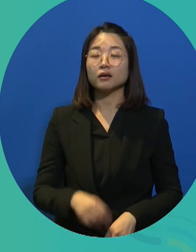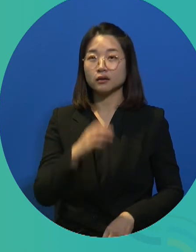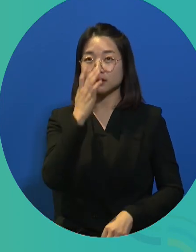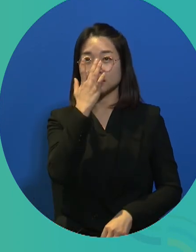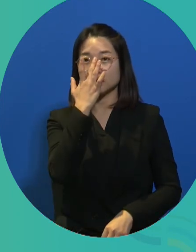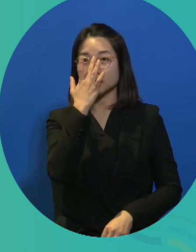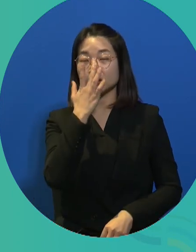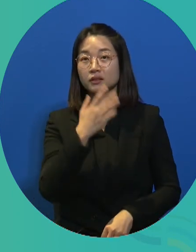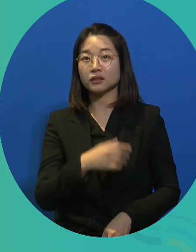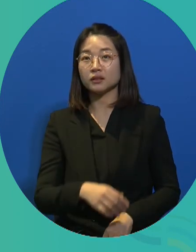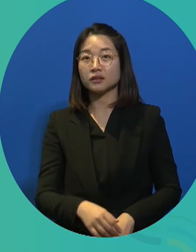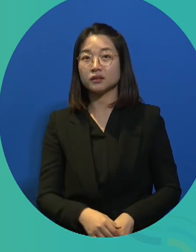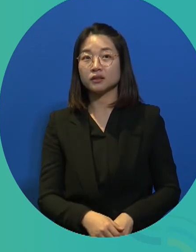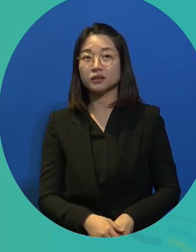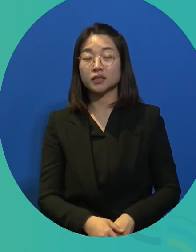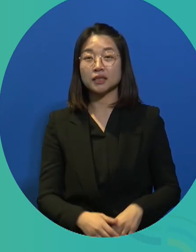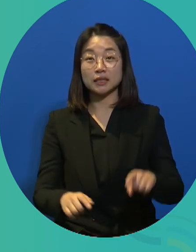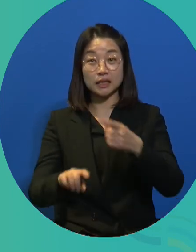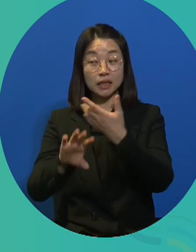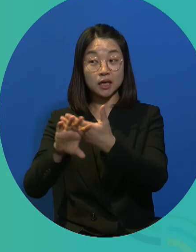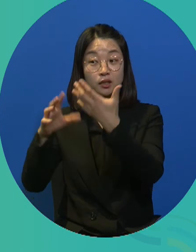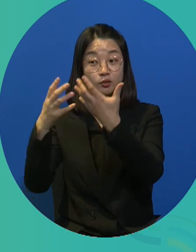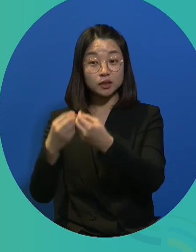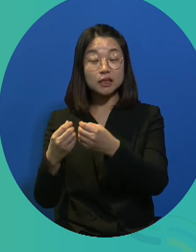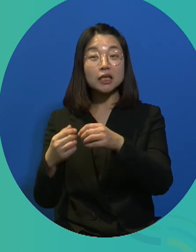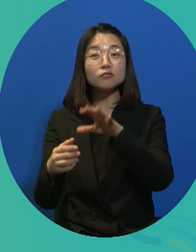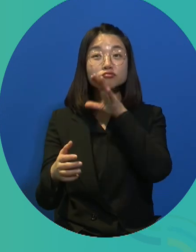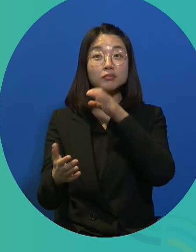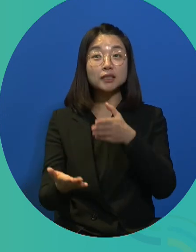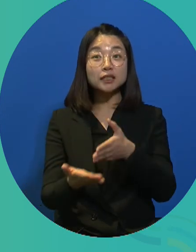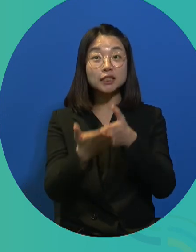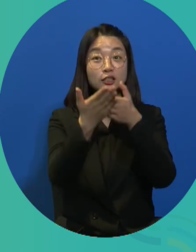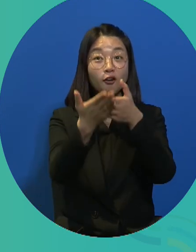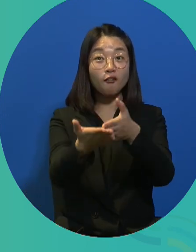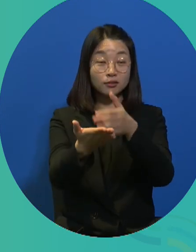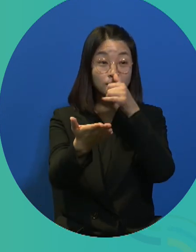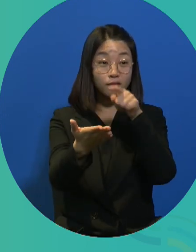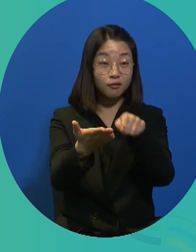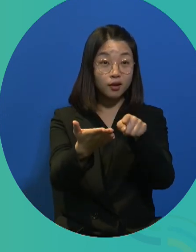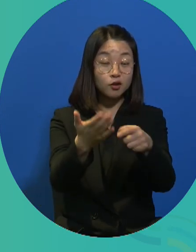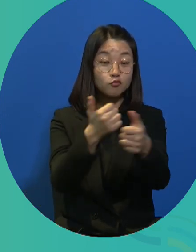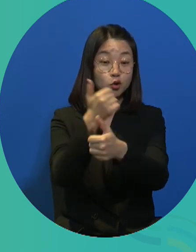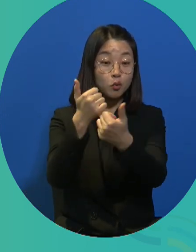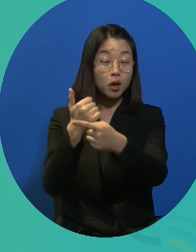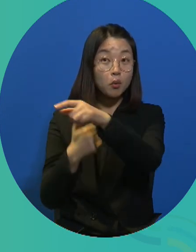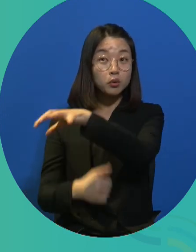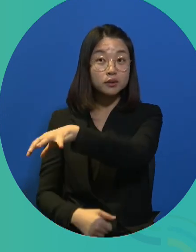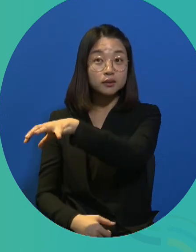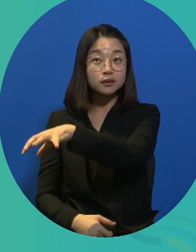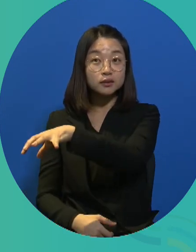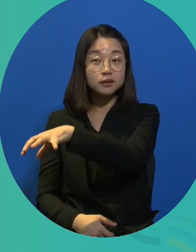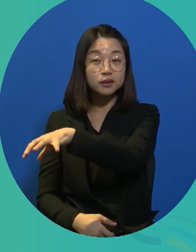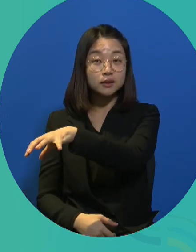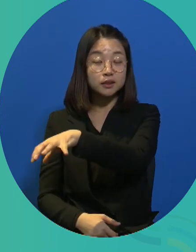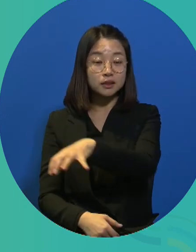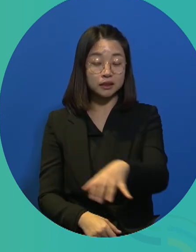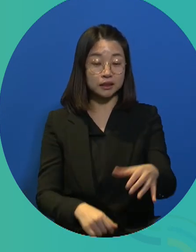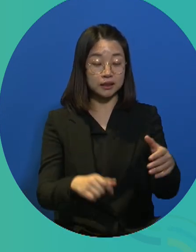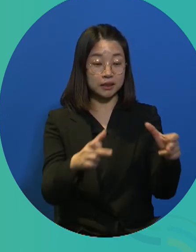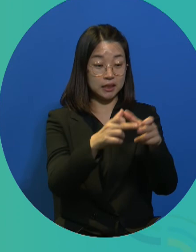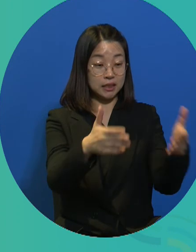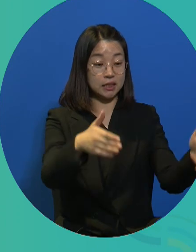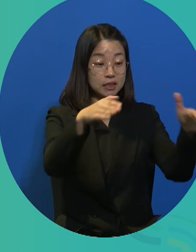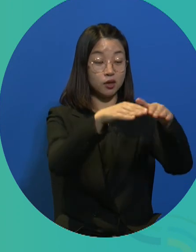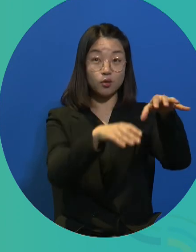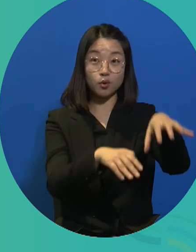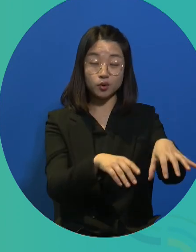고문방지위원회에도 개인 진정을 하나 넣으신 사례가 있다고 들었어요. 그래서 그 위원회에서 시설에서